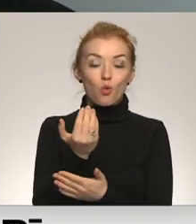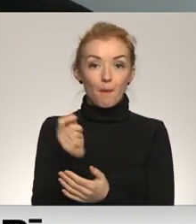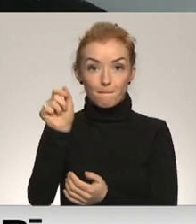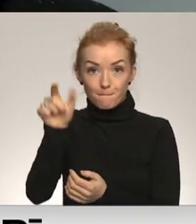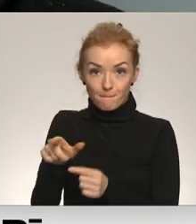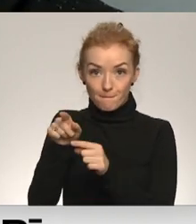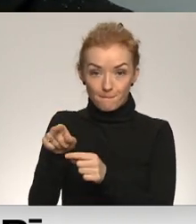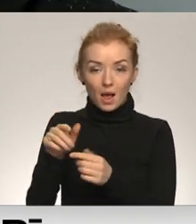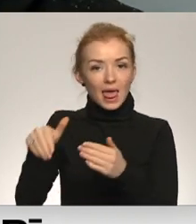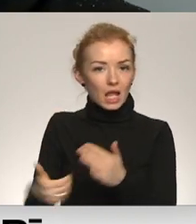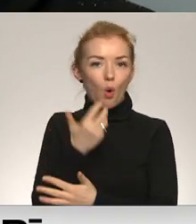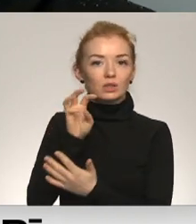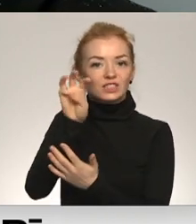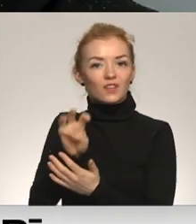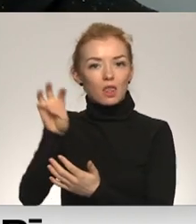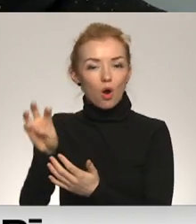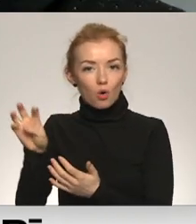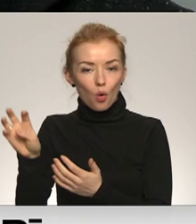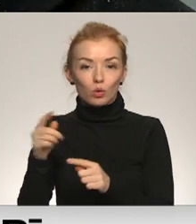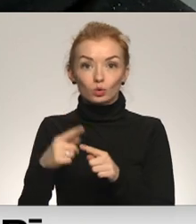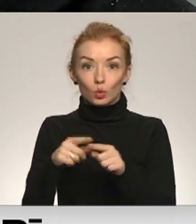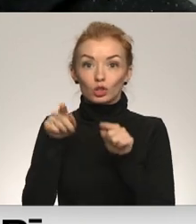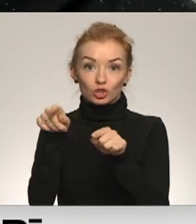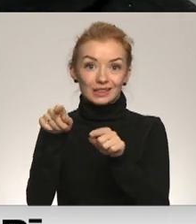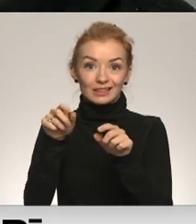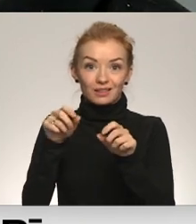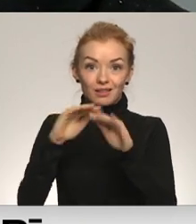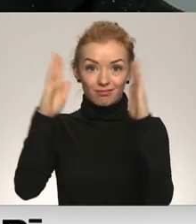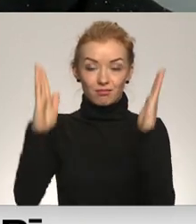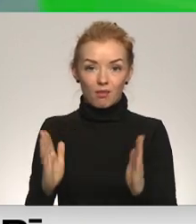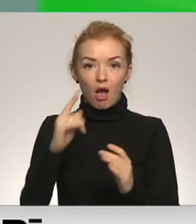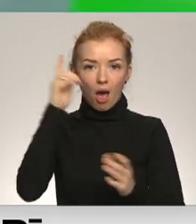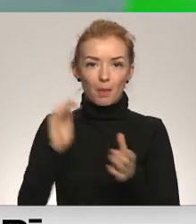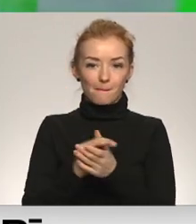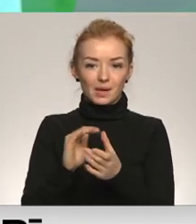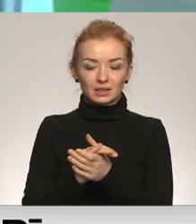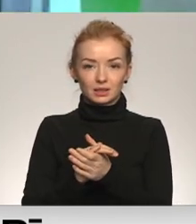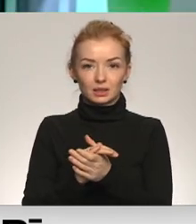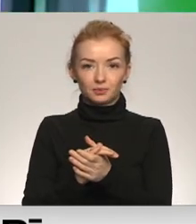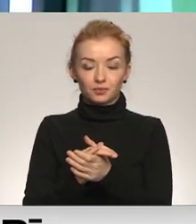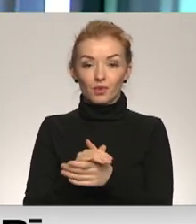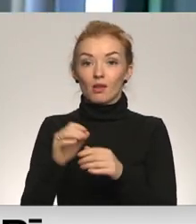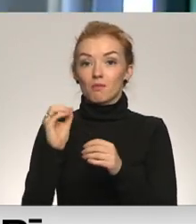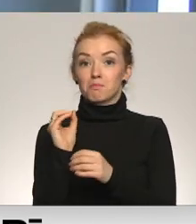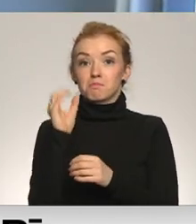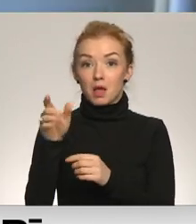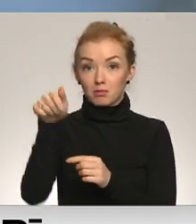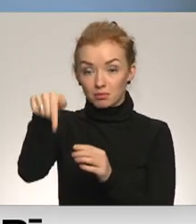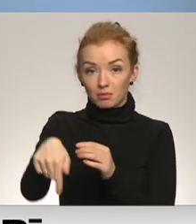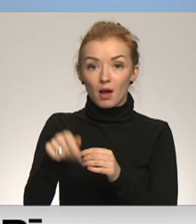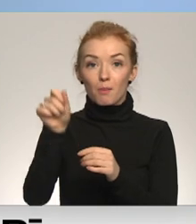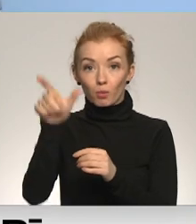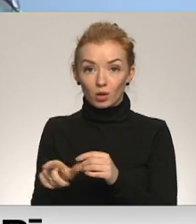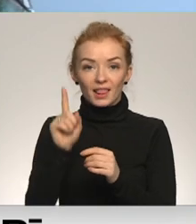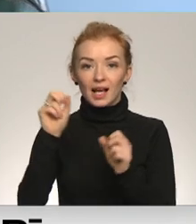iepakojumam būs jauns arī svītrkots, ko šī te iekārta atpazīst. Tarumā tā iespējams nodot dzērienu iepakojumu ar